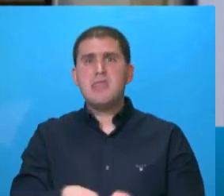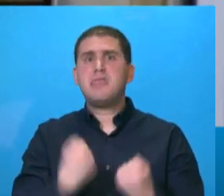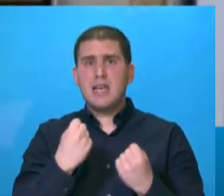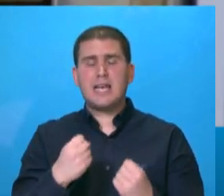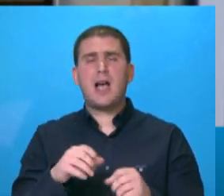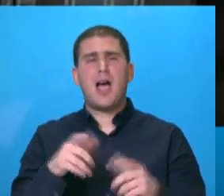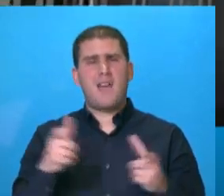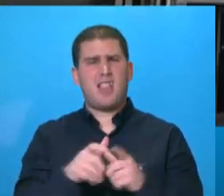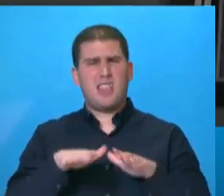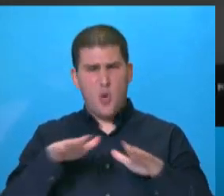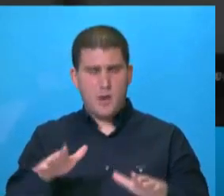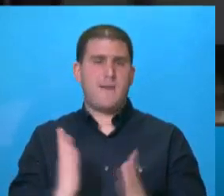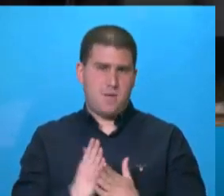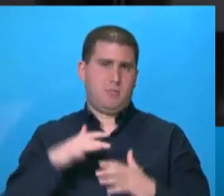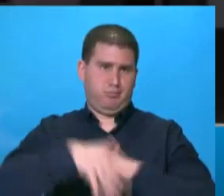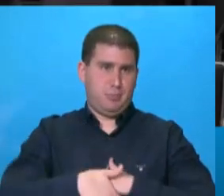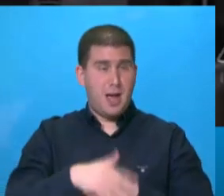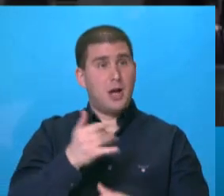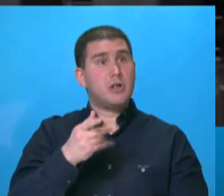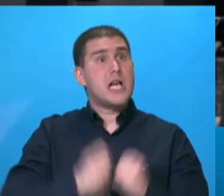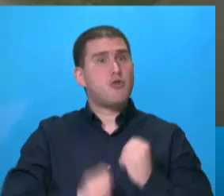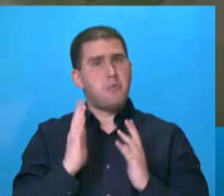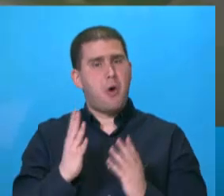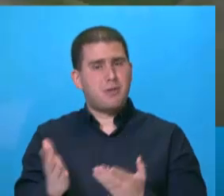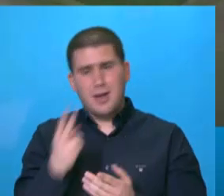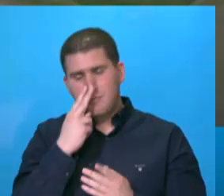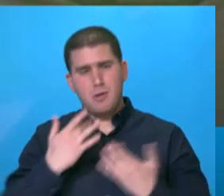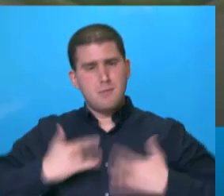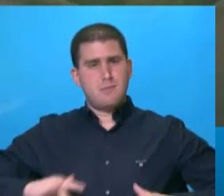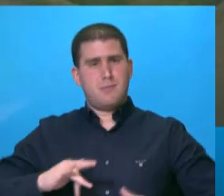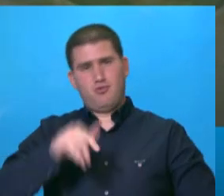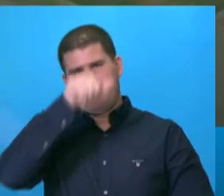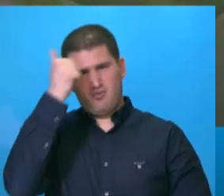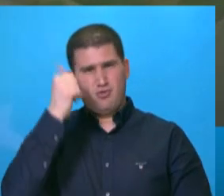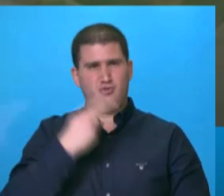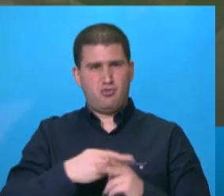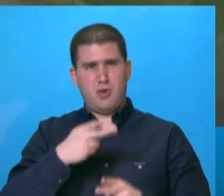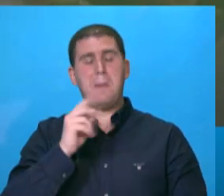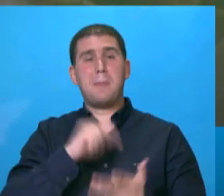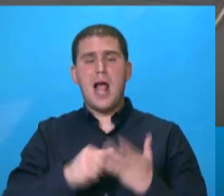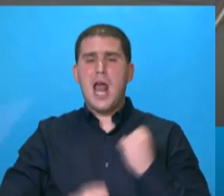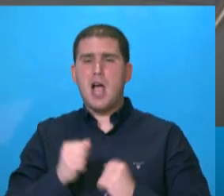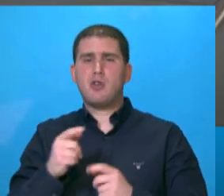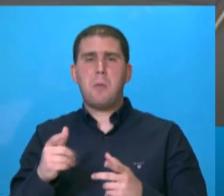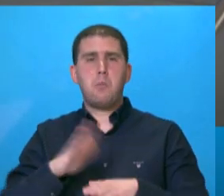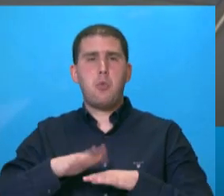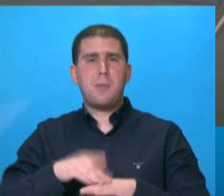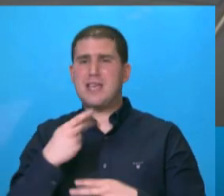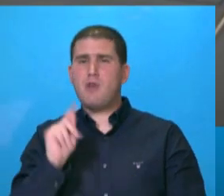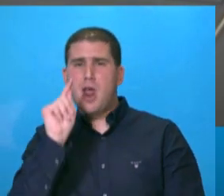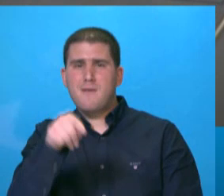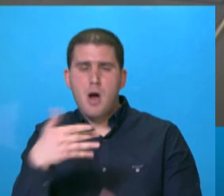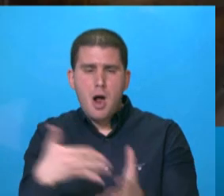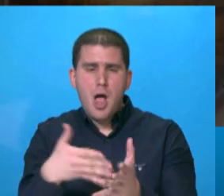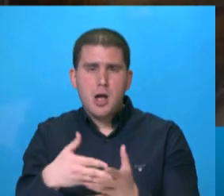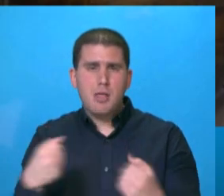כבר נגרם. הפעם יהיה לה גם קשה יותר לנקות את שמה, כיוון שתתקשה לשלוח מומחים מטעמה לחקור את התאונה על אדמת